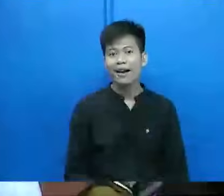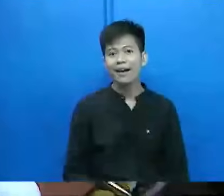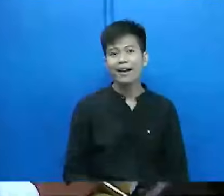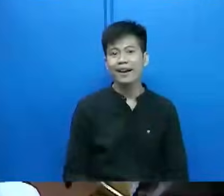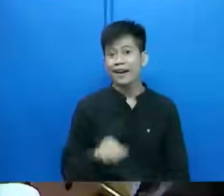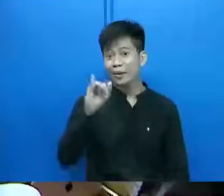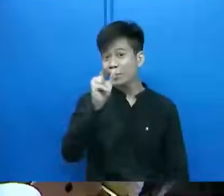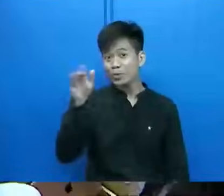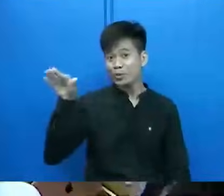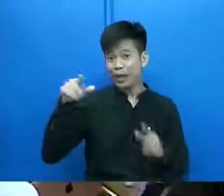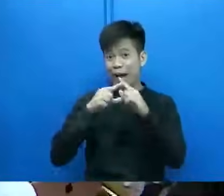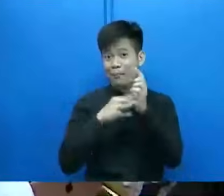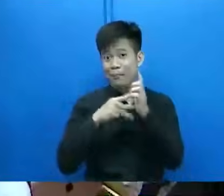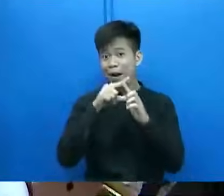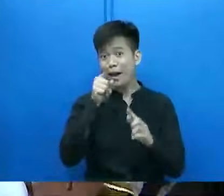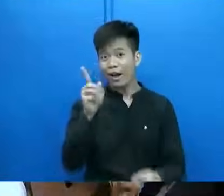Juz amma ada?